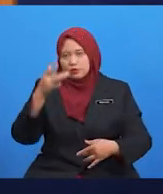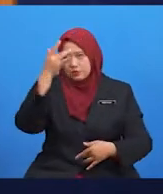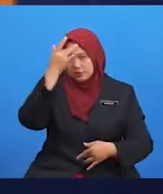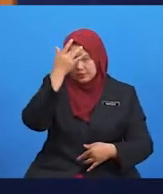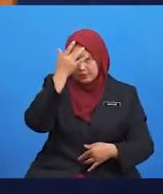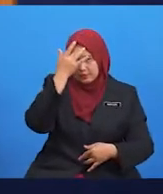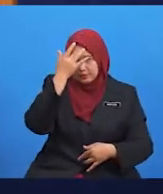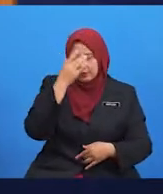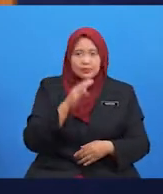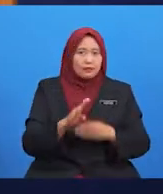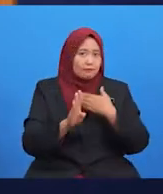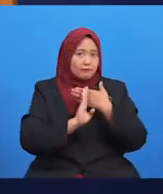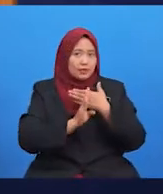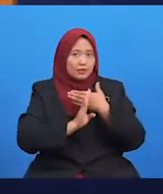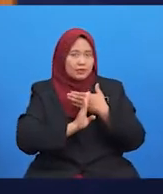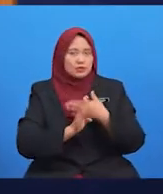berbahaya.